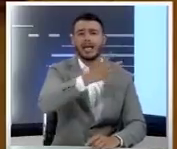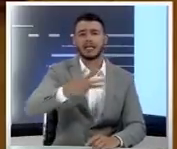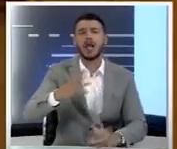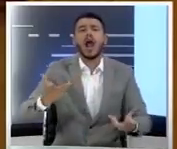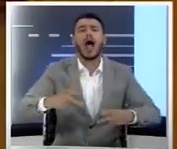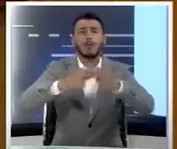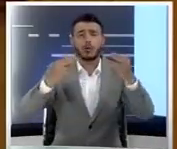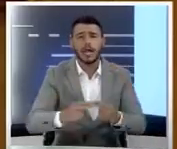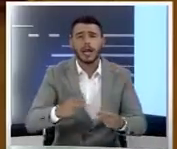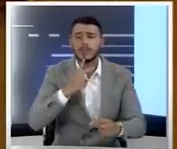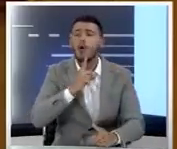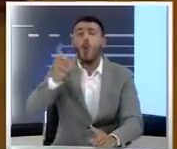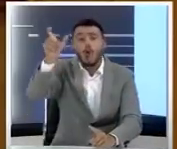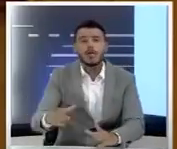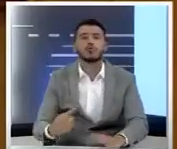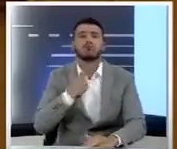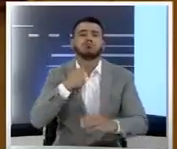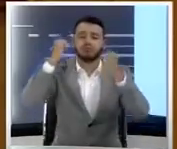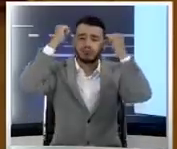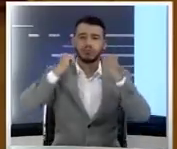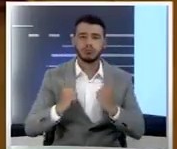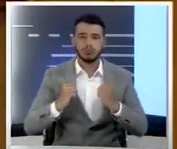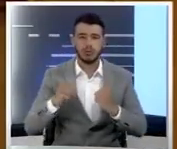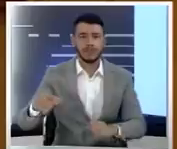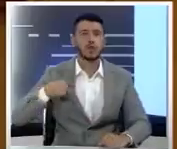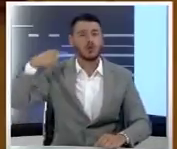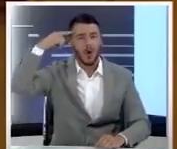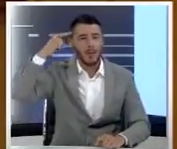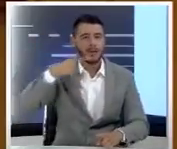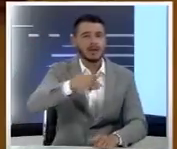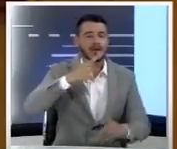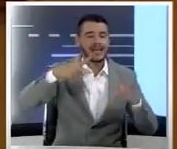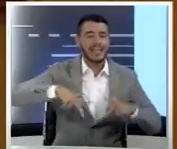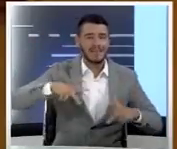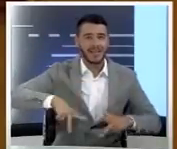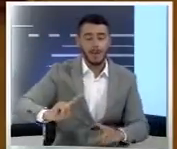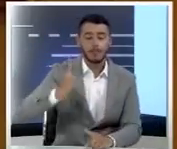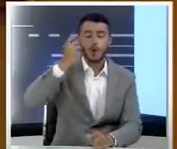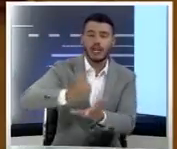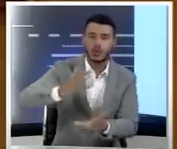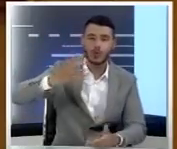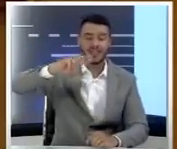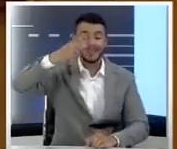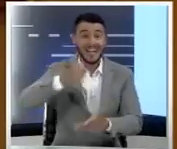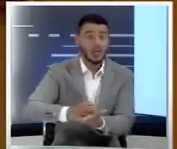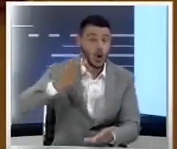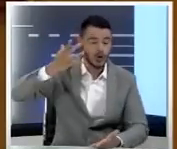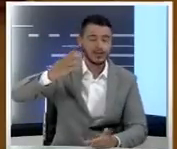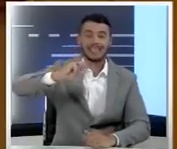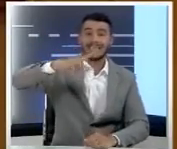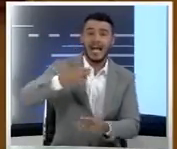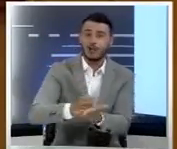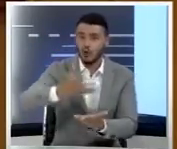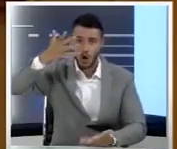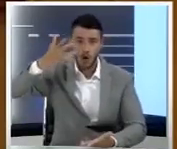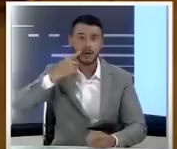ότι θα αποτύχανε η κυβέρνηση αυτή, θα αποτύχανε η πρώτη αξιολόγηση, η δεύτερη αξιολόγηση, η τρίτη αξιολόγηση, δεν θα βγαίνουμε από τα μνημόνια.